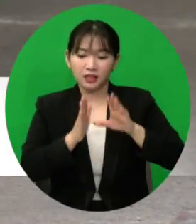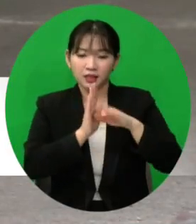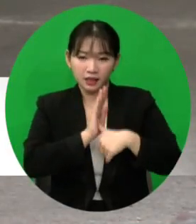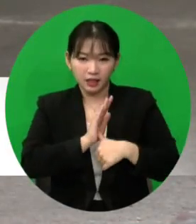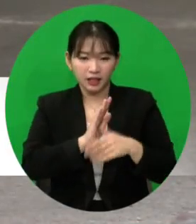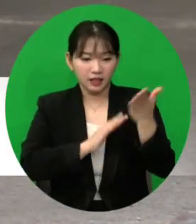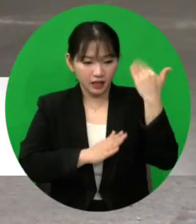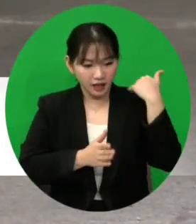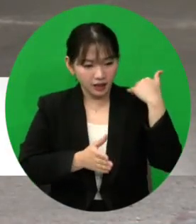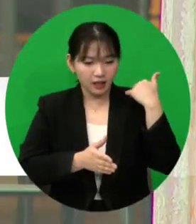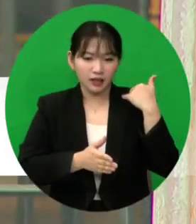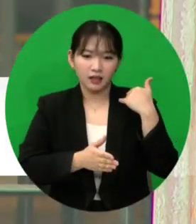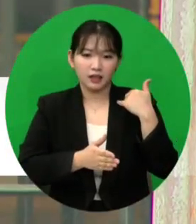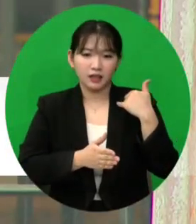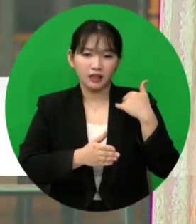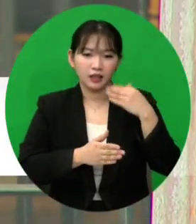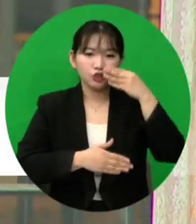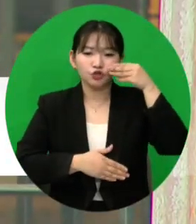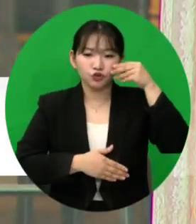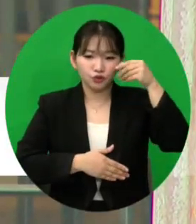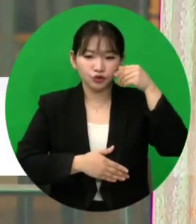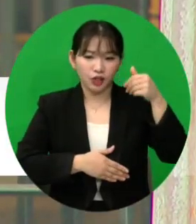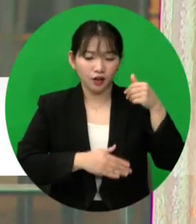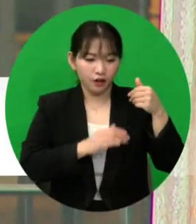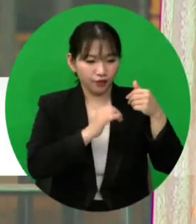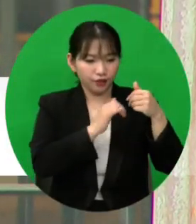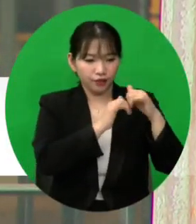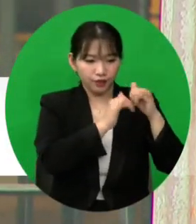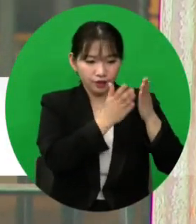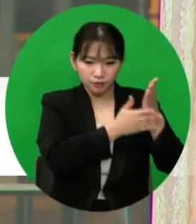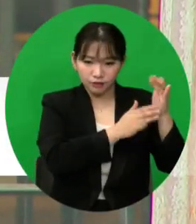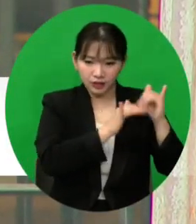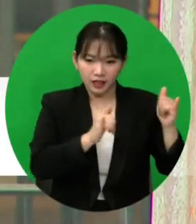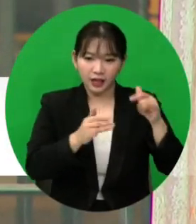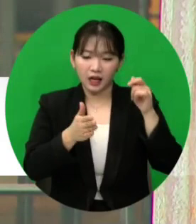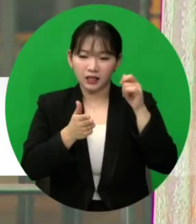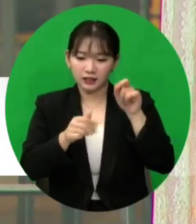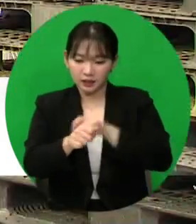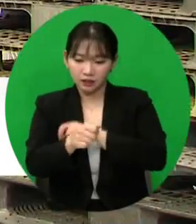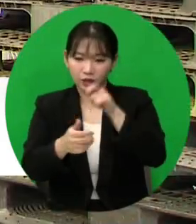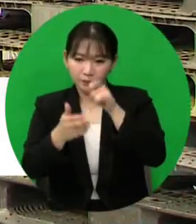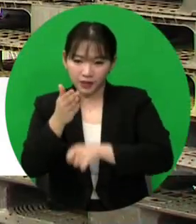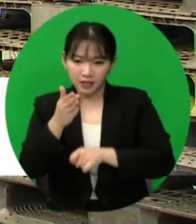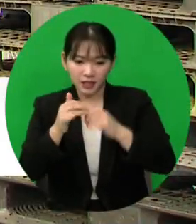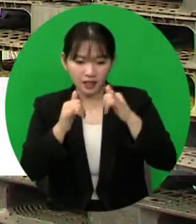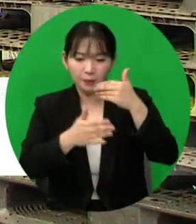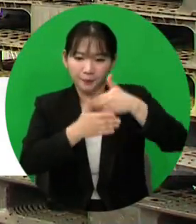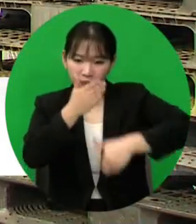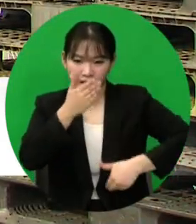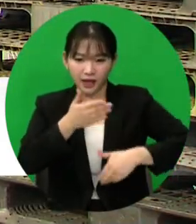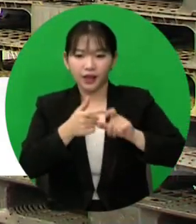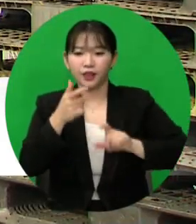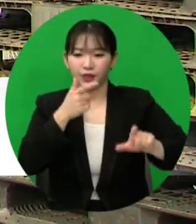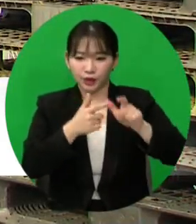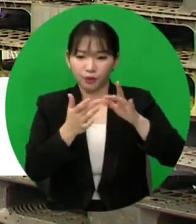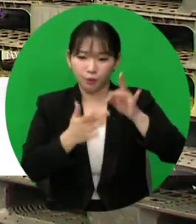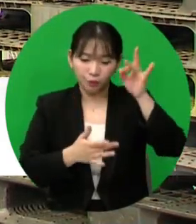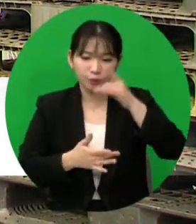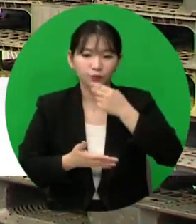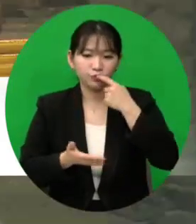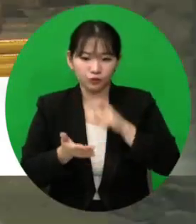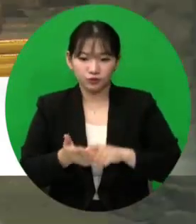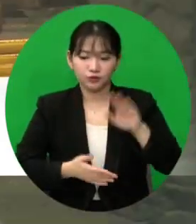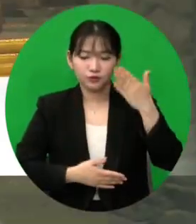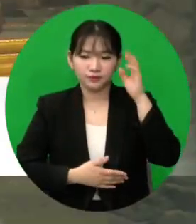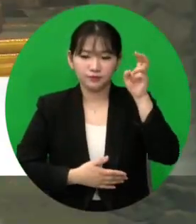그동안 합산했던 훈련 기능 인력과 지역 특화형 비자 인력이 제외됨으로써 외국인 인력 수급이 원활해질 것으로